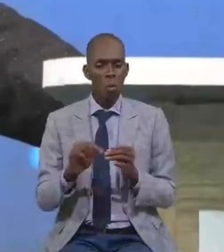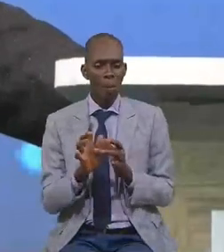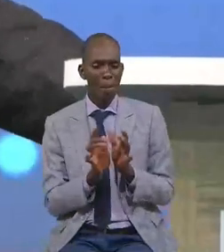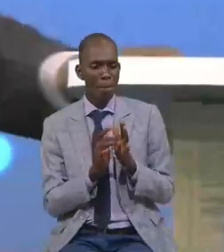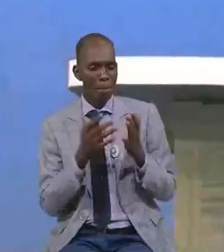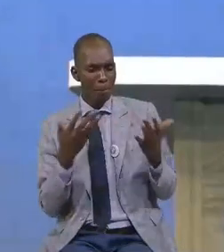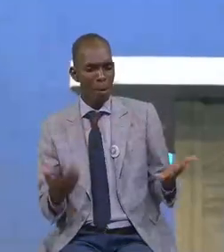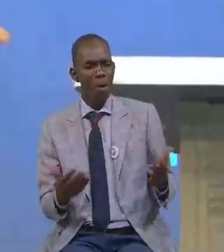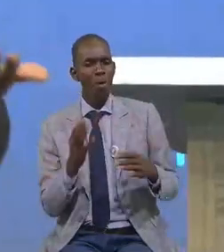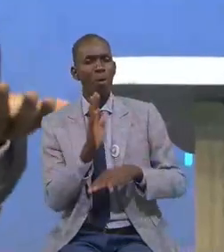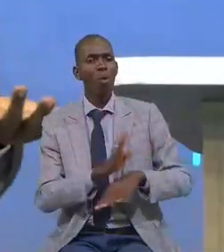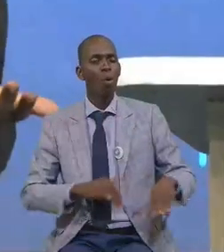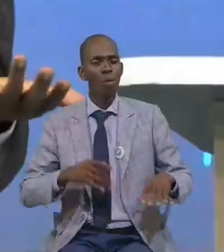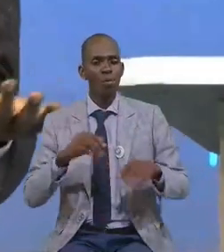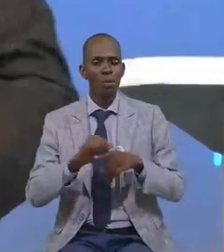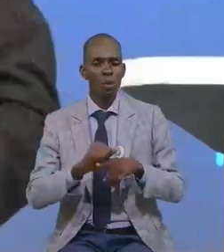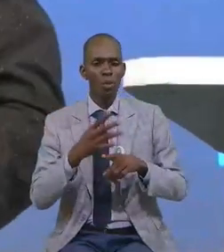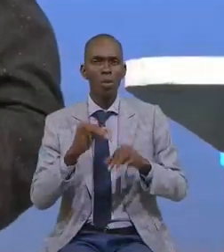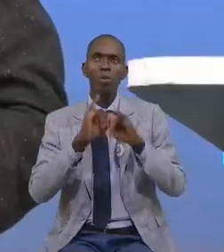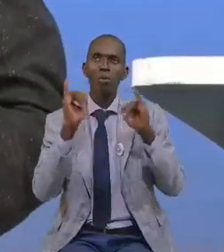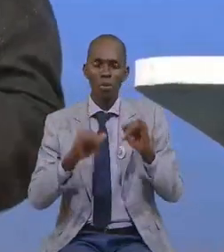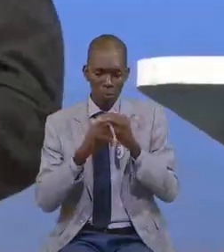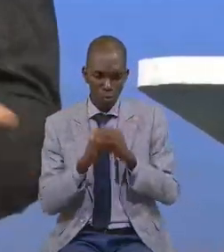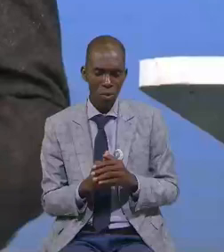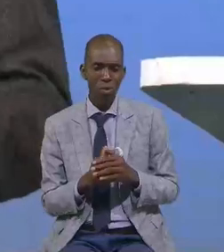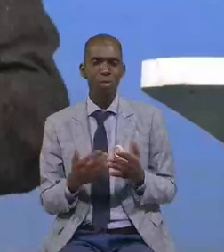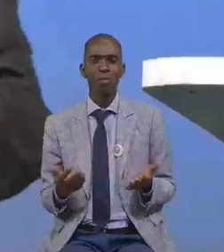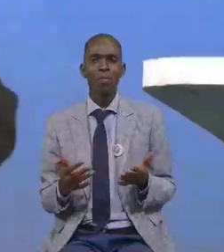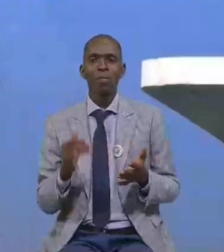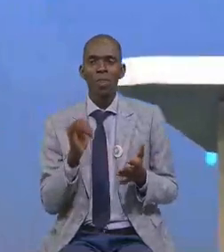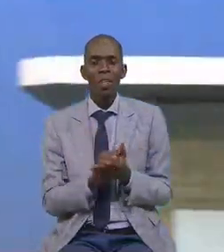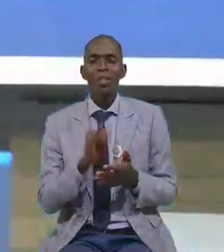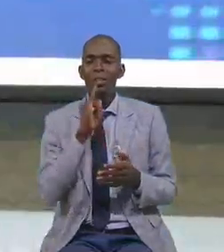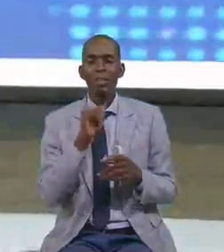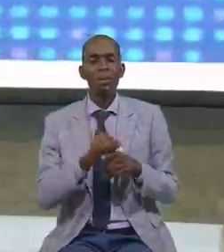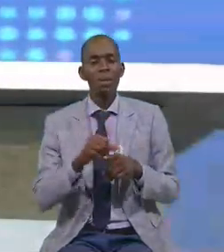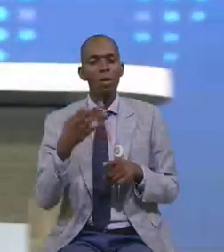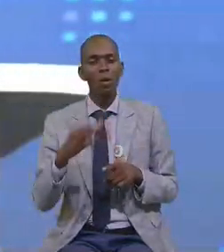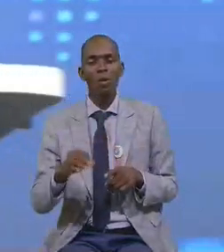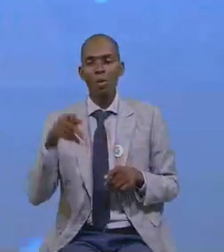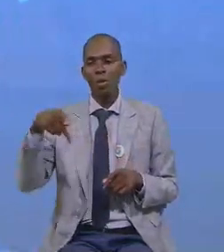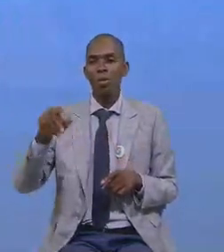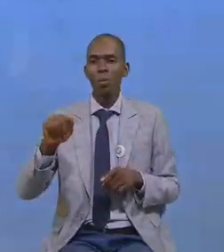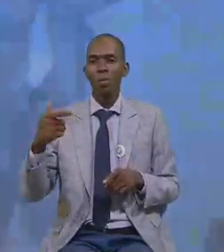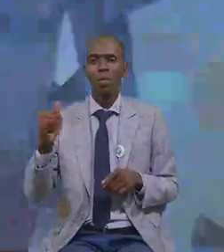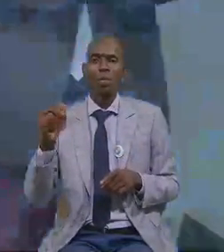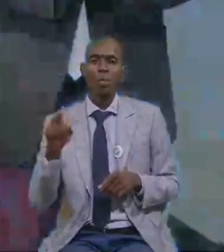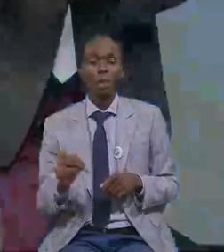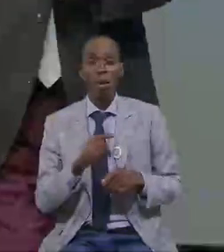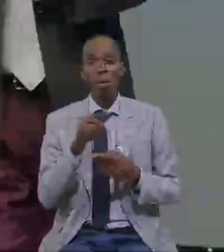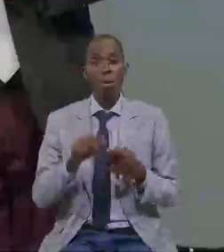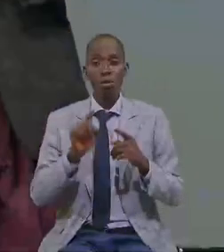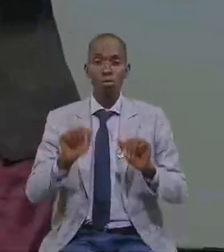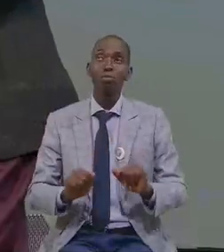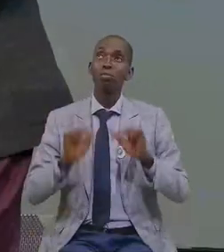tu faisais ce que la Bible appelle idolâtrie. Ça, c'est l'idolâtrie, c'est le paganisme. Lorsque tu donnes ton